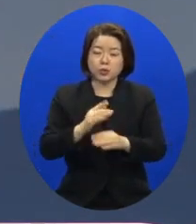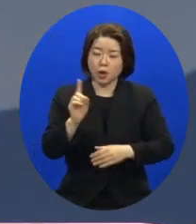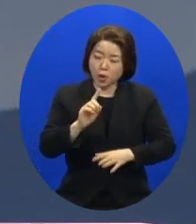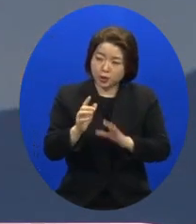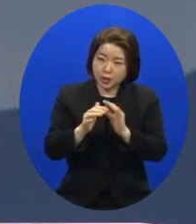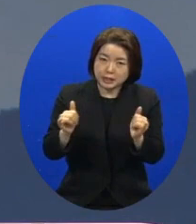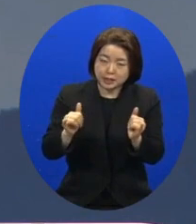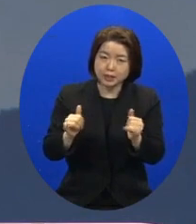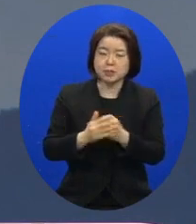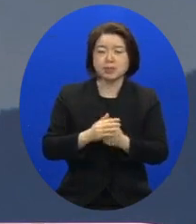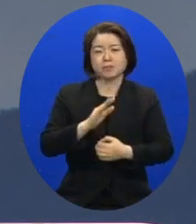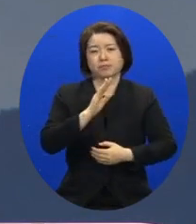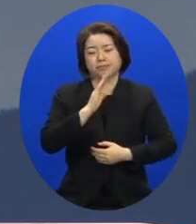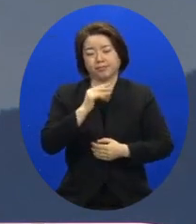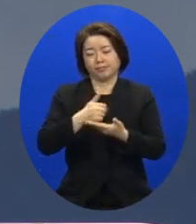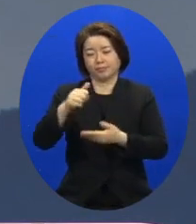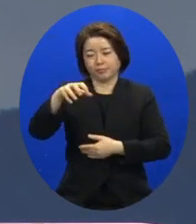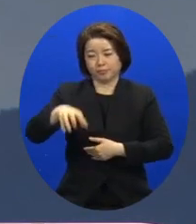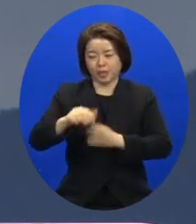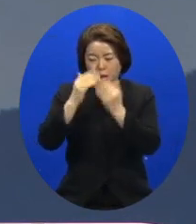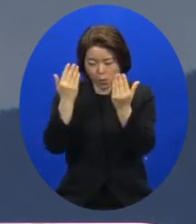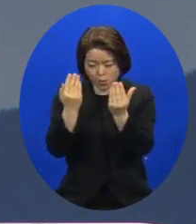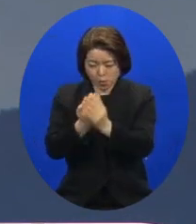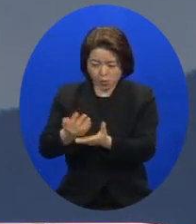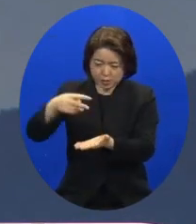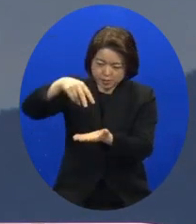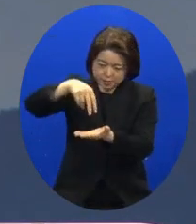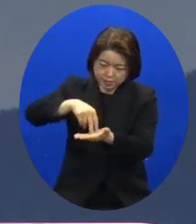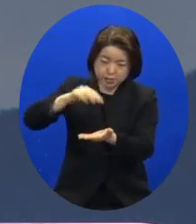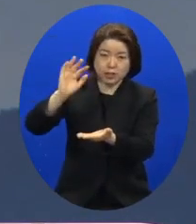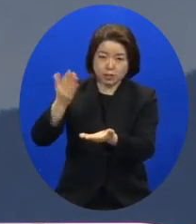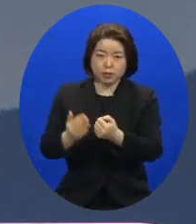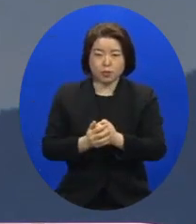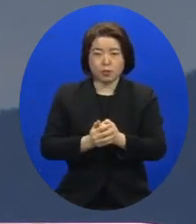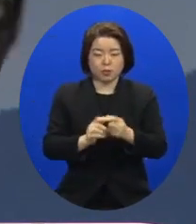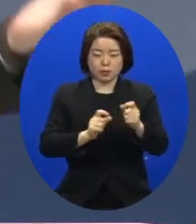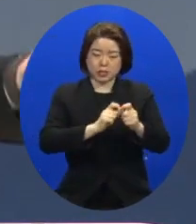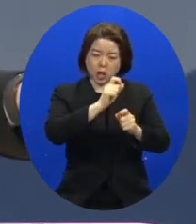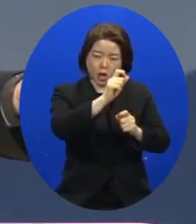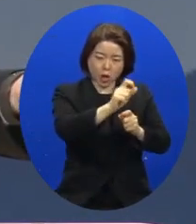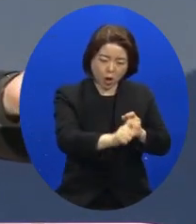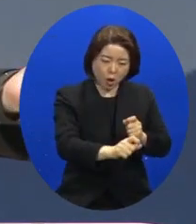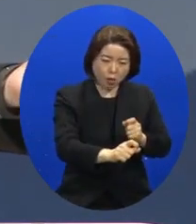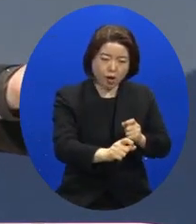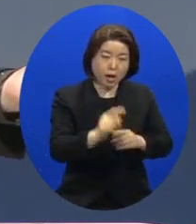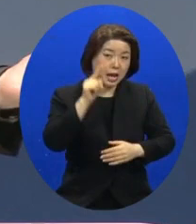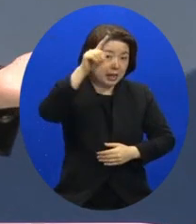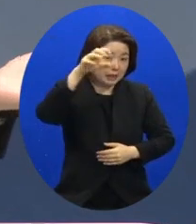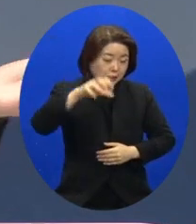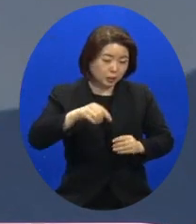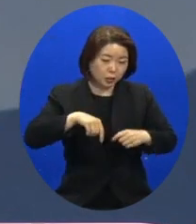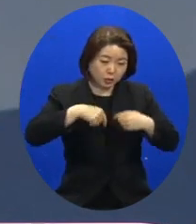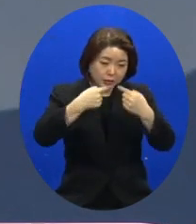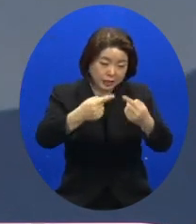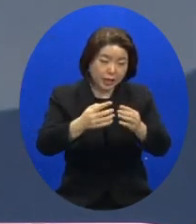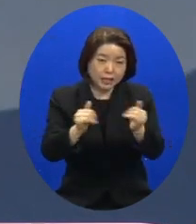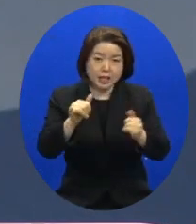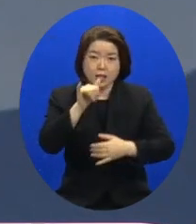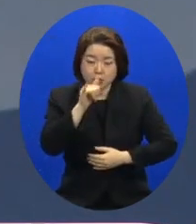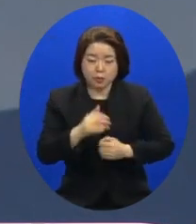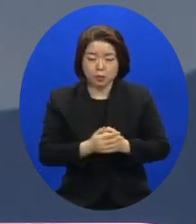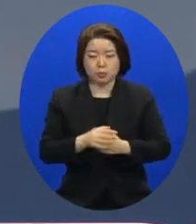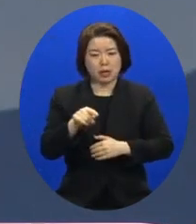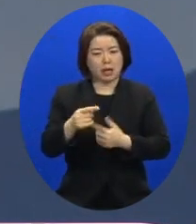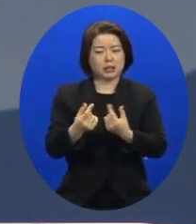사람은 정말 주님 앞에 온전히 서고 영원한 천국에 들어갈 사람이 있겠고 그렇지